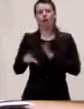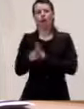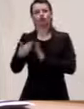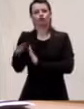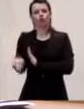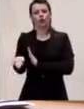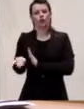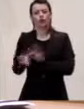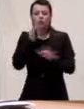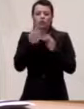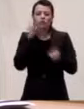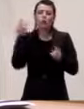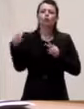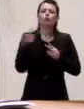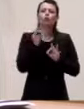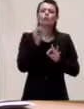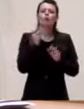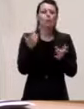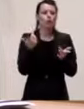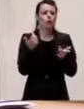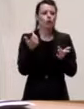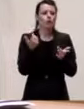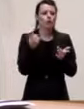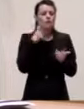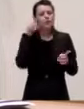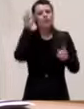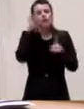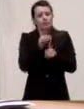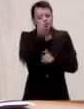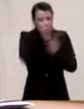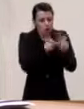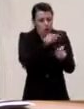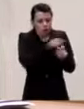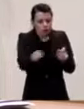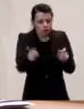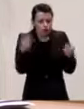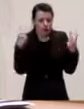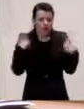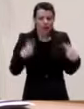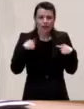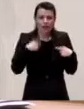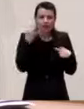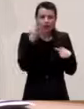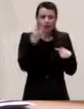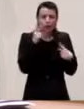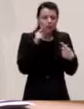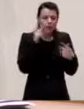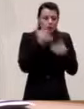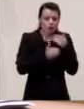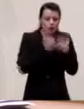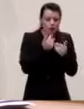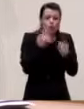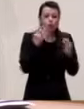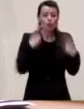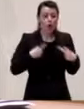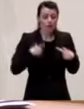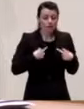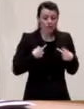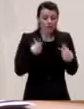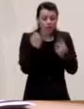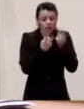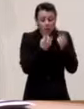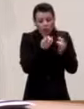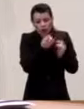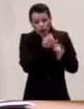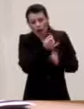visione volta al miglioramento della qualità di vita nelle fasi finali della vita. E questo è